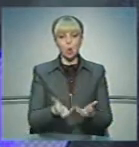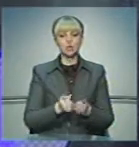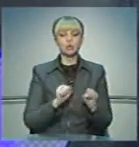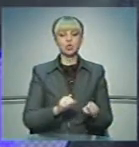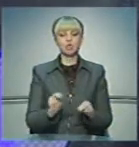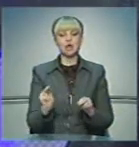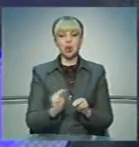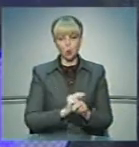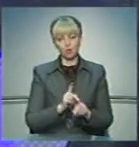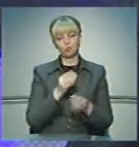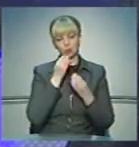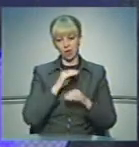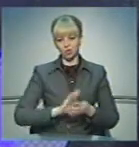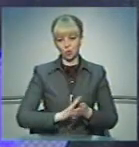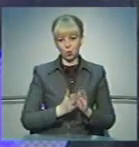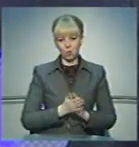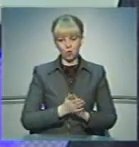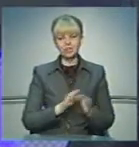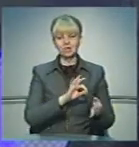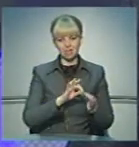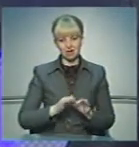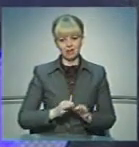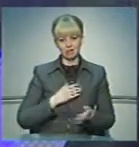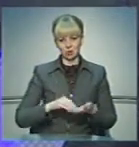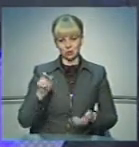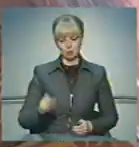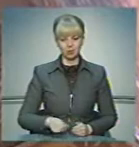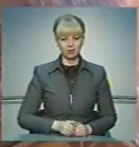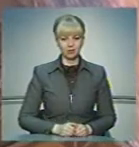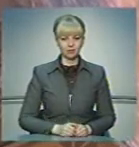можливість лікуватися у кращих умовах. Детальніше – Марина Булучева.